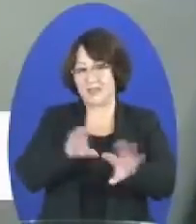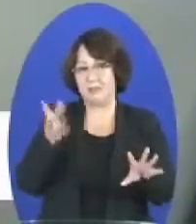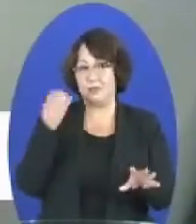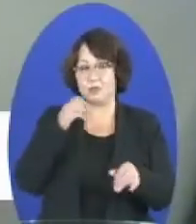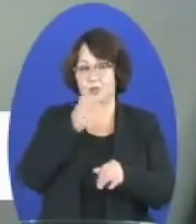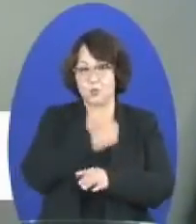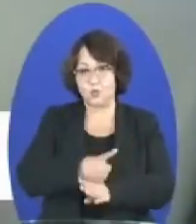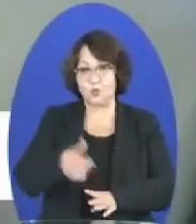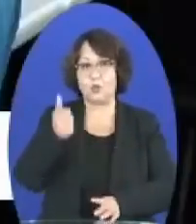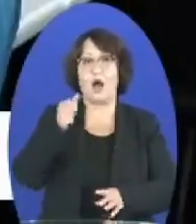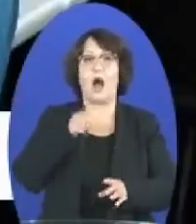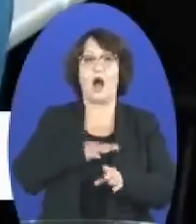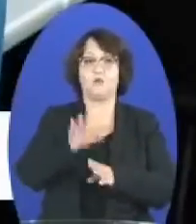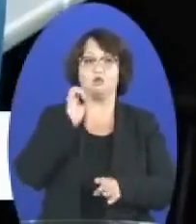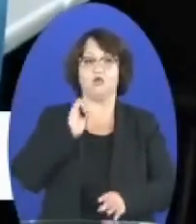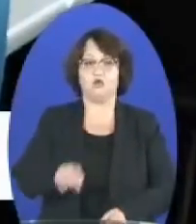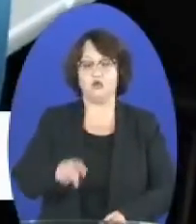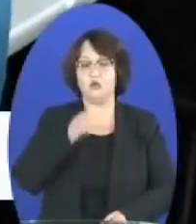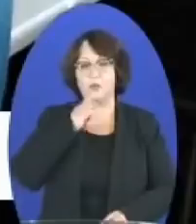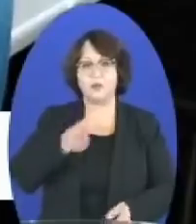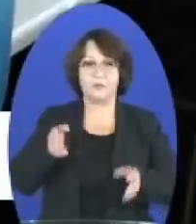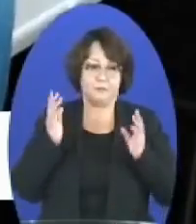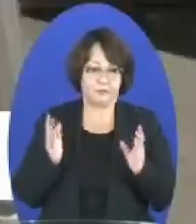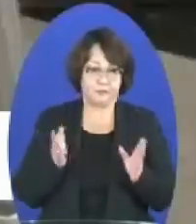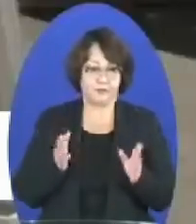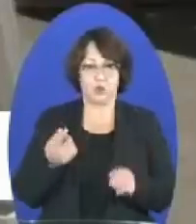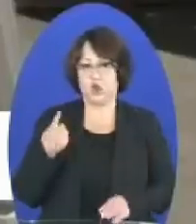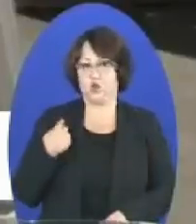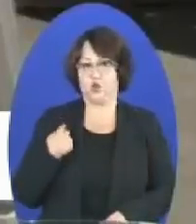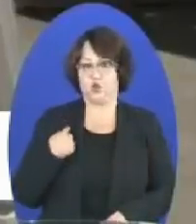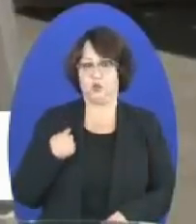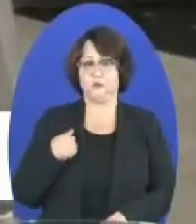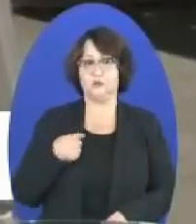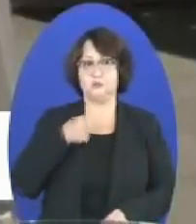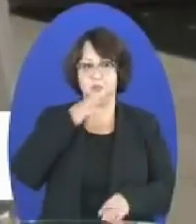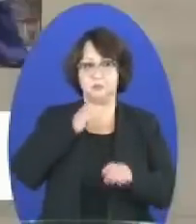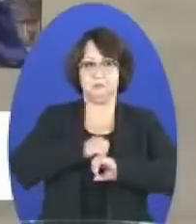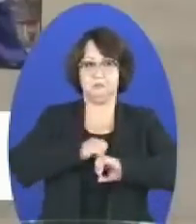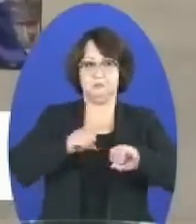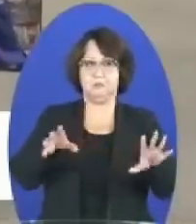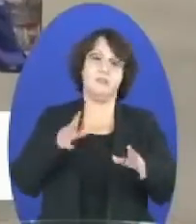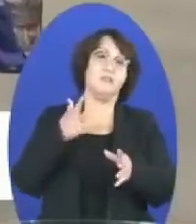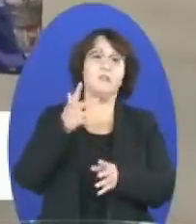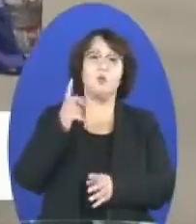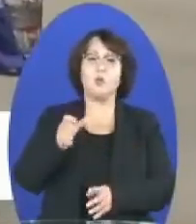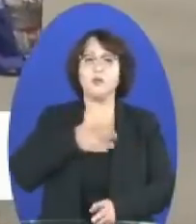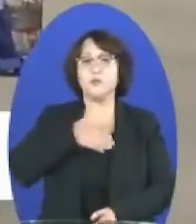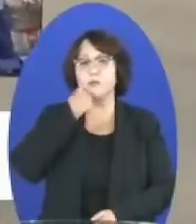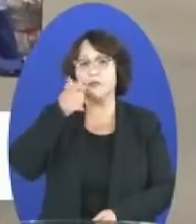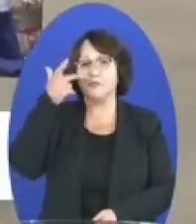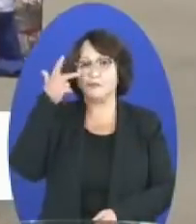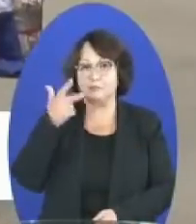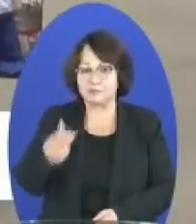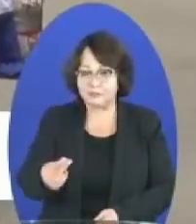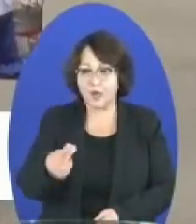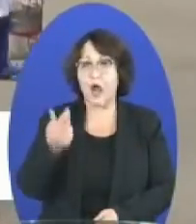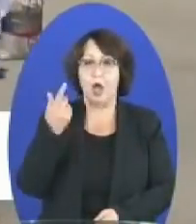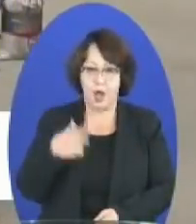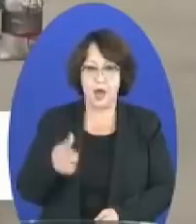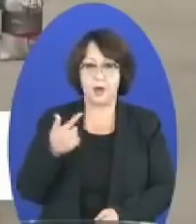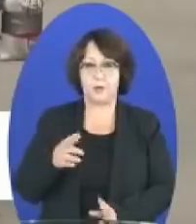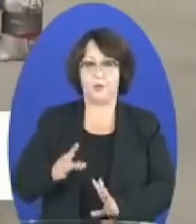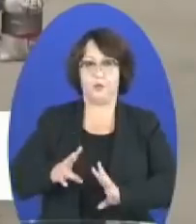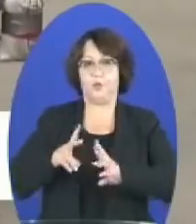талаар албан ёсоор New England Journal of Medicine-д өчигдөр хэвлүүлсэн байна. Энэ вакцины хүн дээр хийсэн туршилтаар нааштай үр дүнгууд